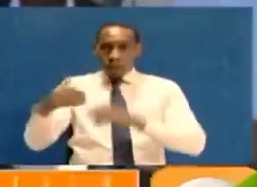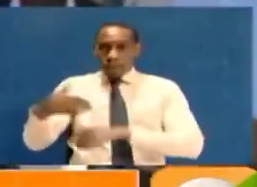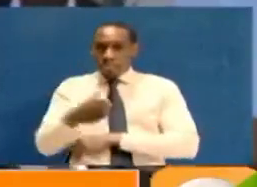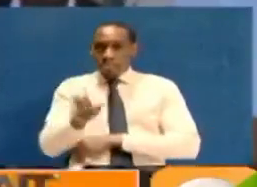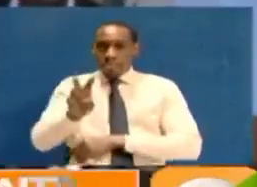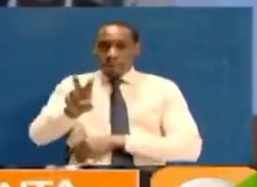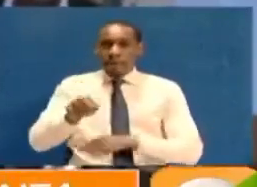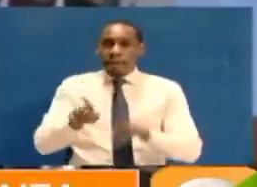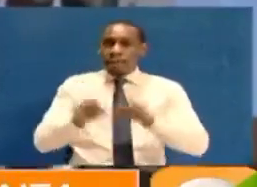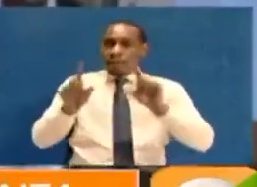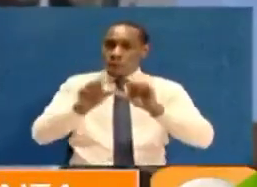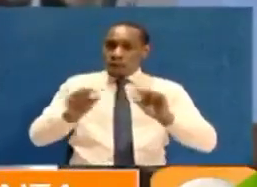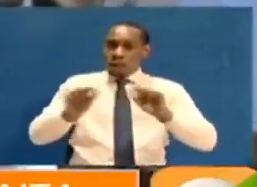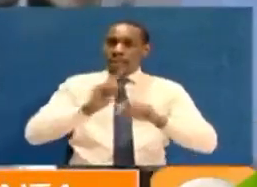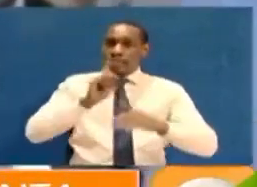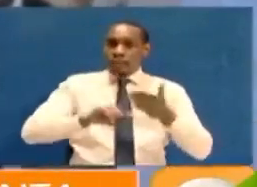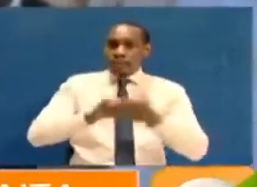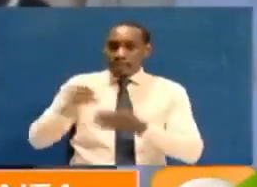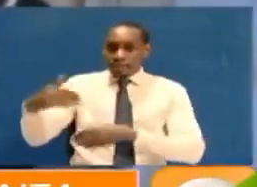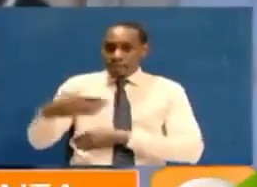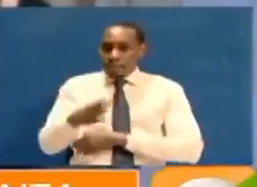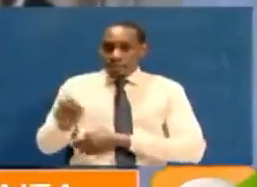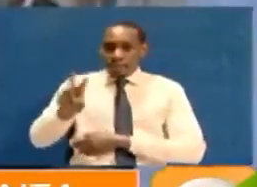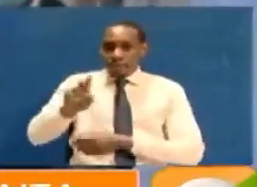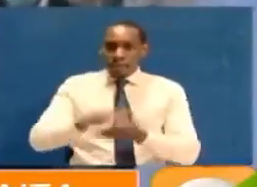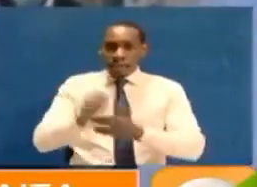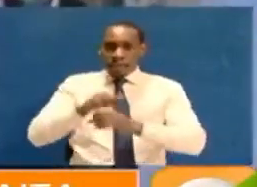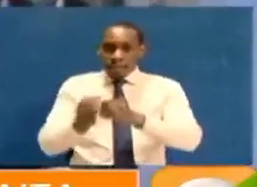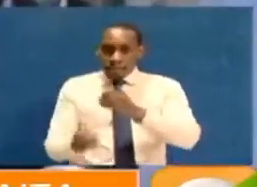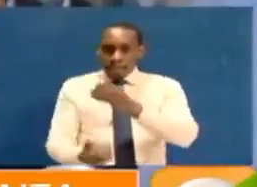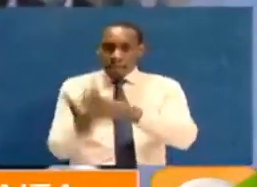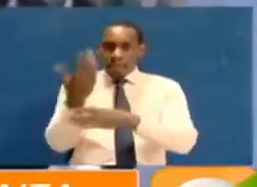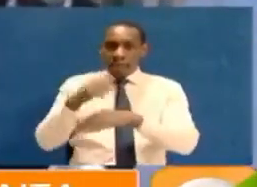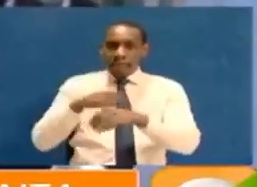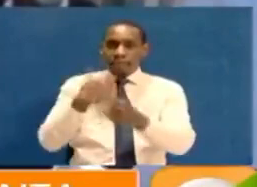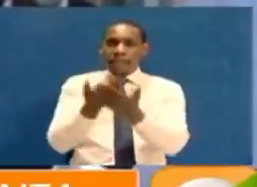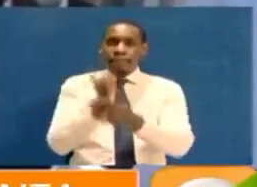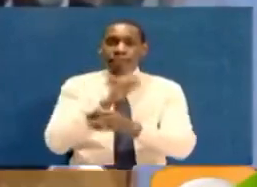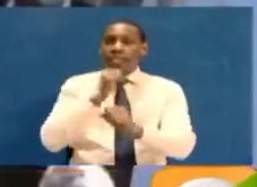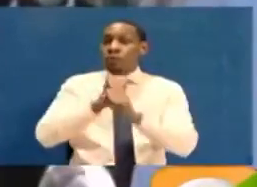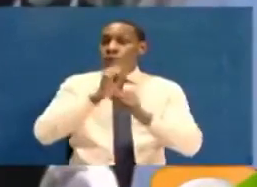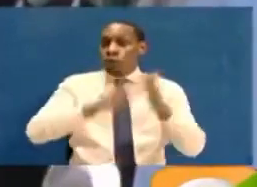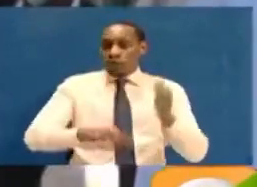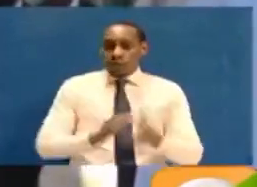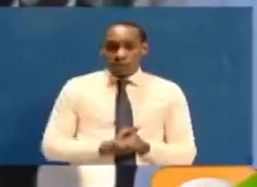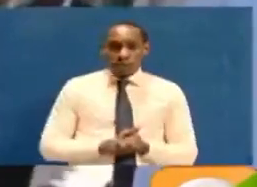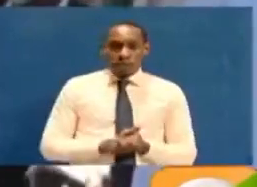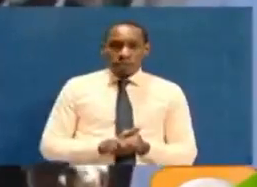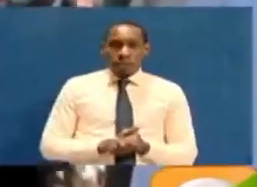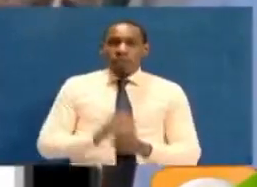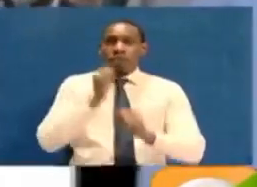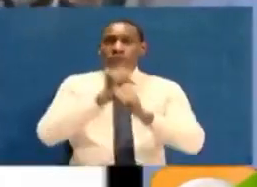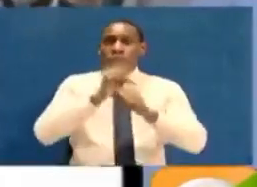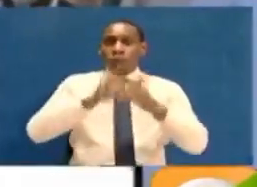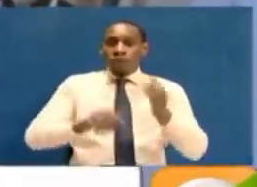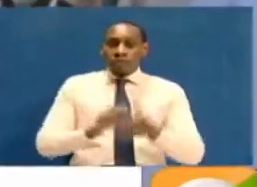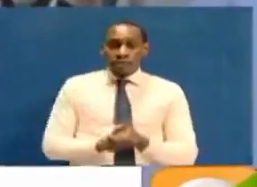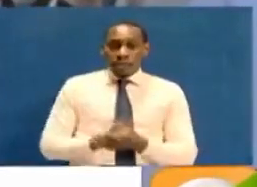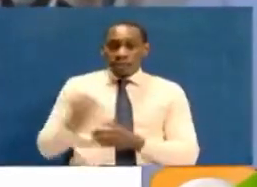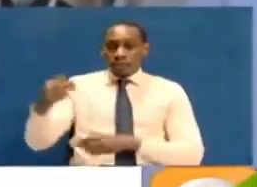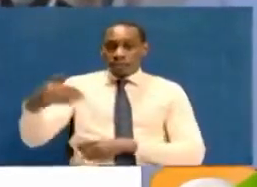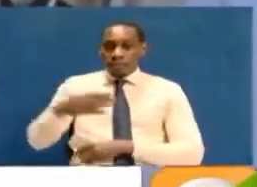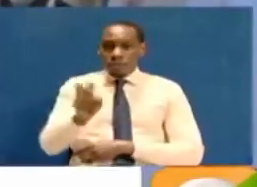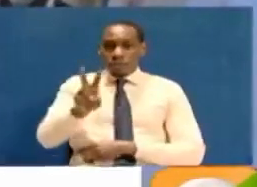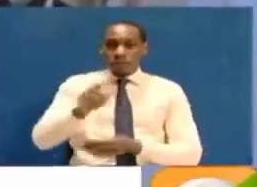na mimi nasema hivi, hii nyoka ikitoka pangoni ikifika kwenu mtaifanya nini? Mtaifanya nini hii